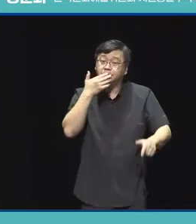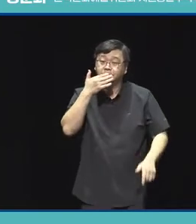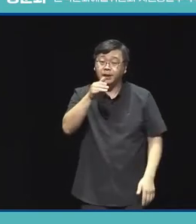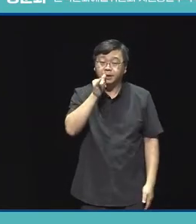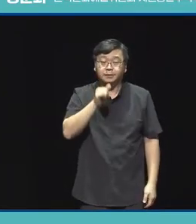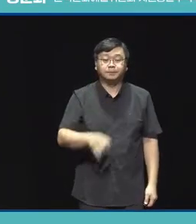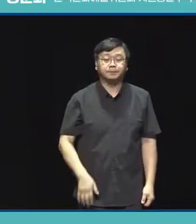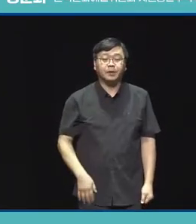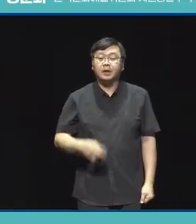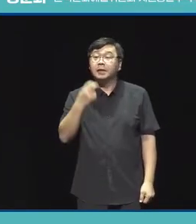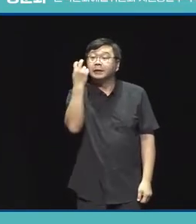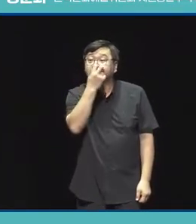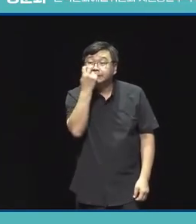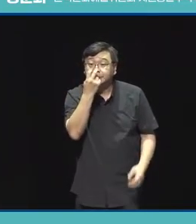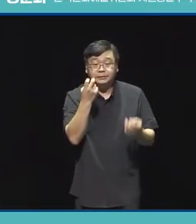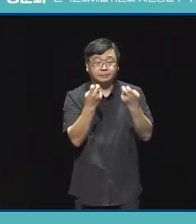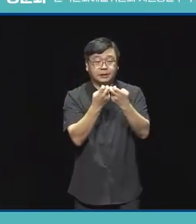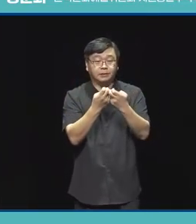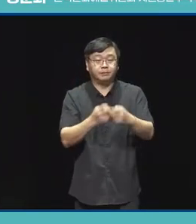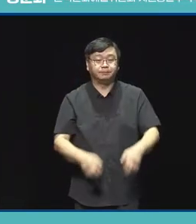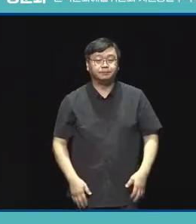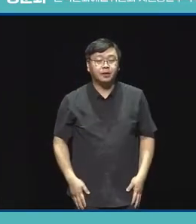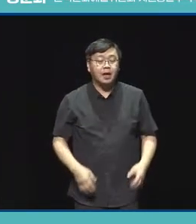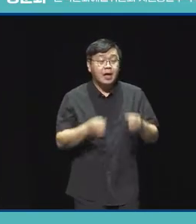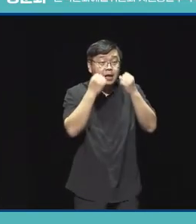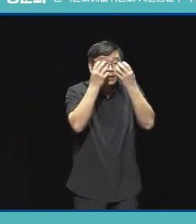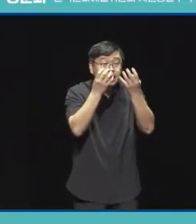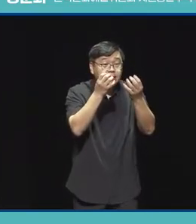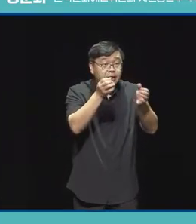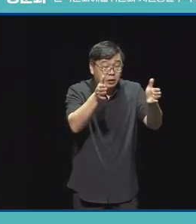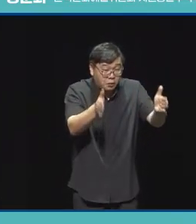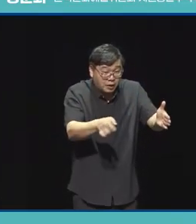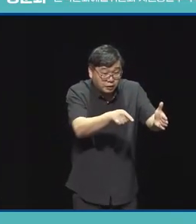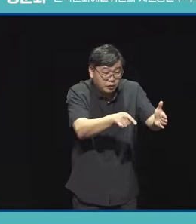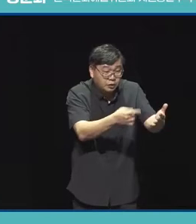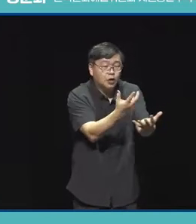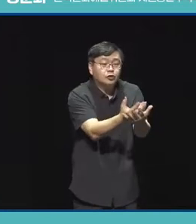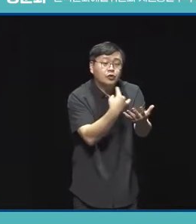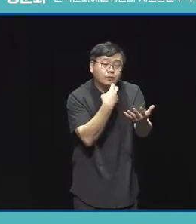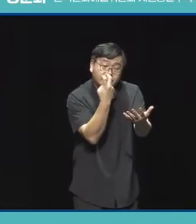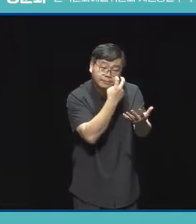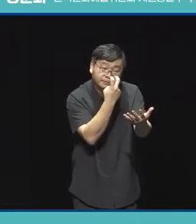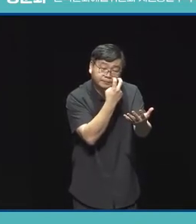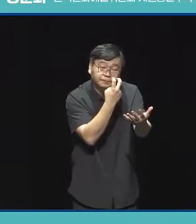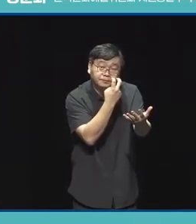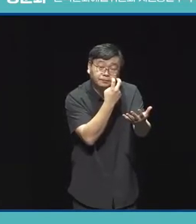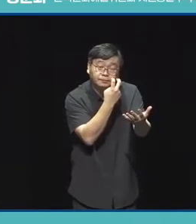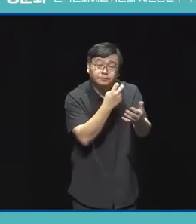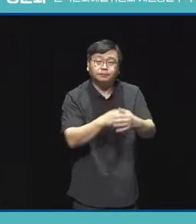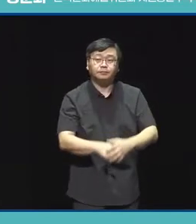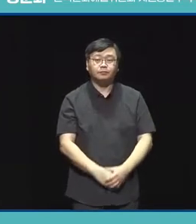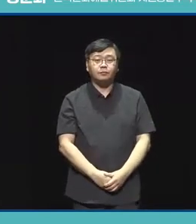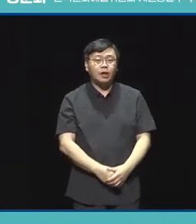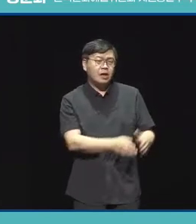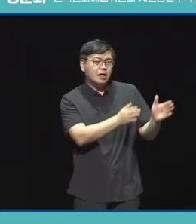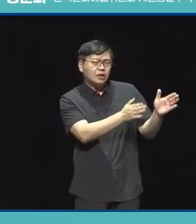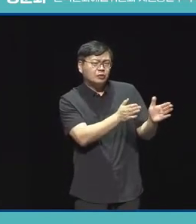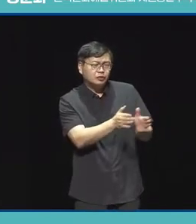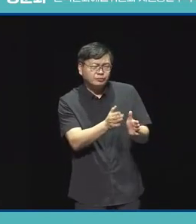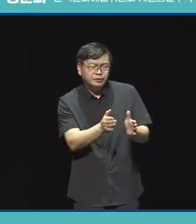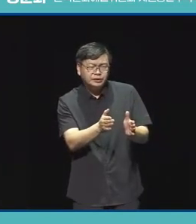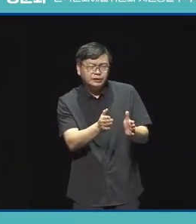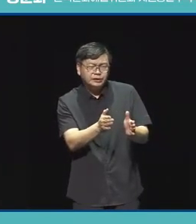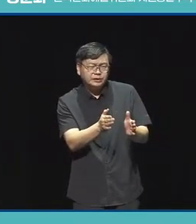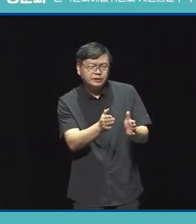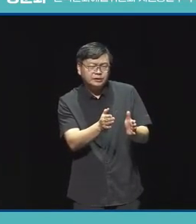심의 방법입니다. 이 창작의 과정 심의는 인터뷰 심의 없이 서류 심의로만 진행이 되고요. 아무래도 이제 준비나 과정에 대한